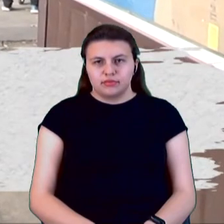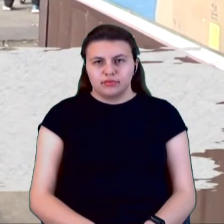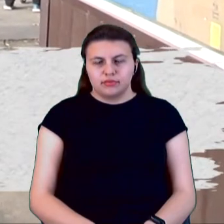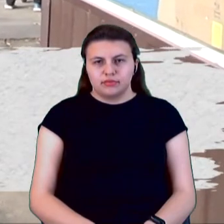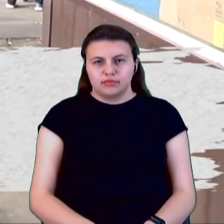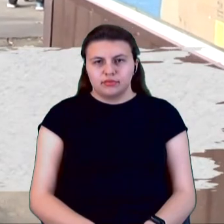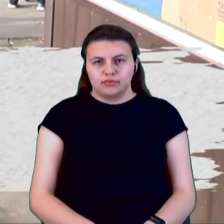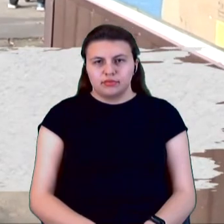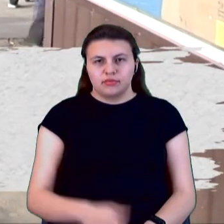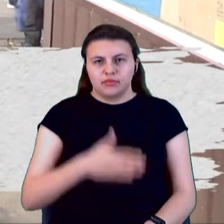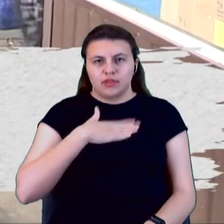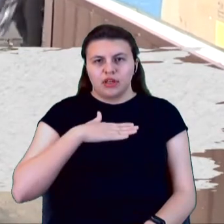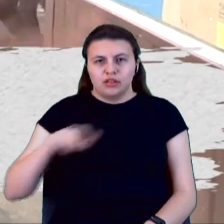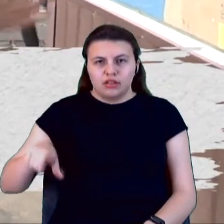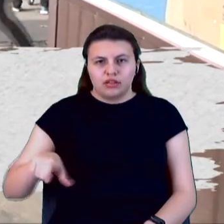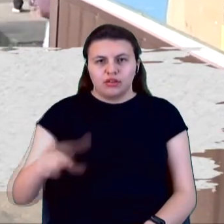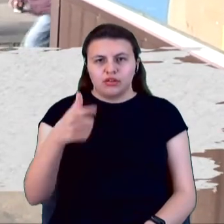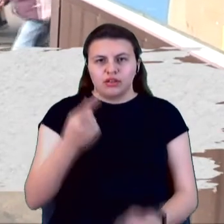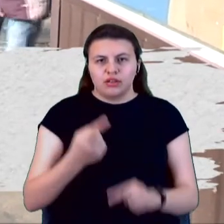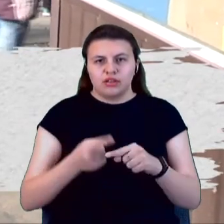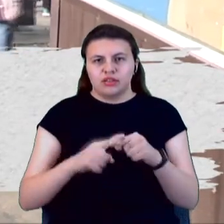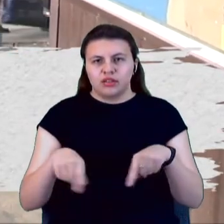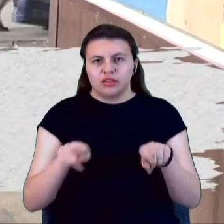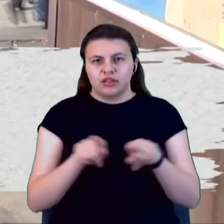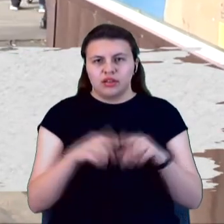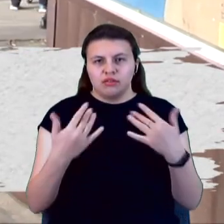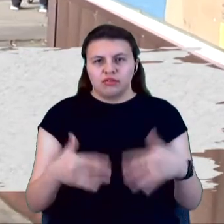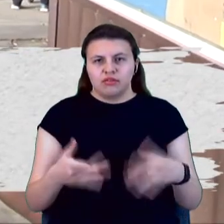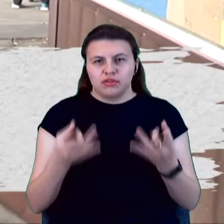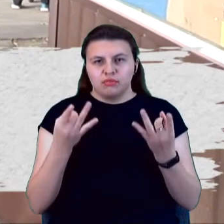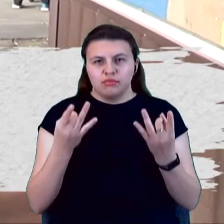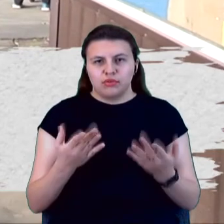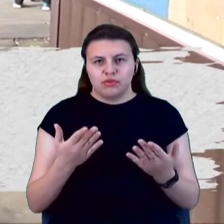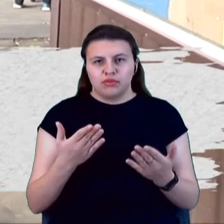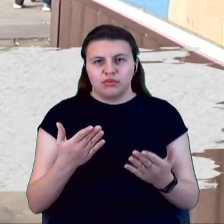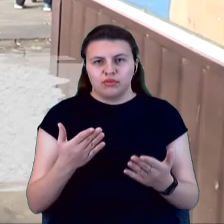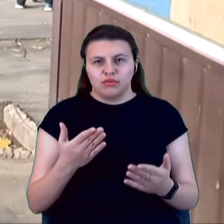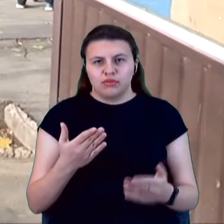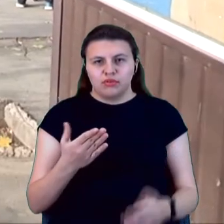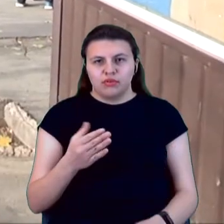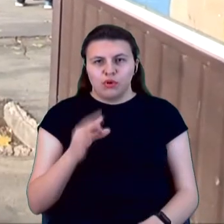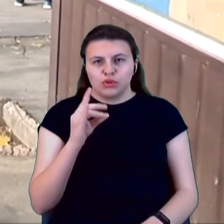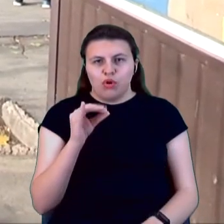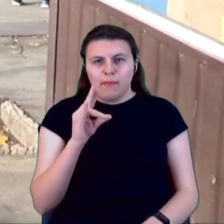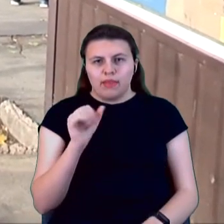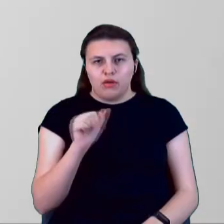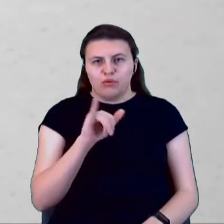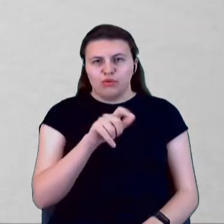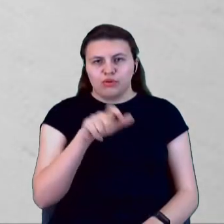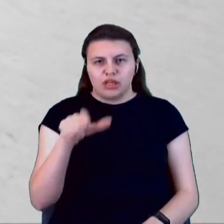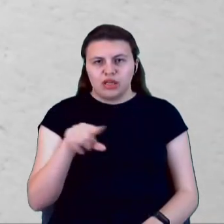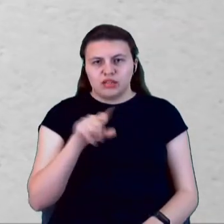Наші тротуари – це так, вже просто, мабуть, оскомина у людей за